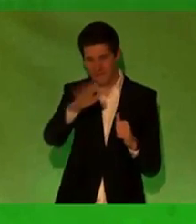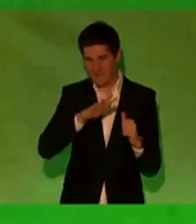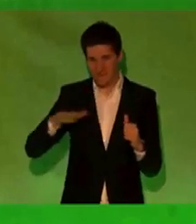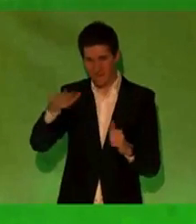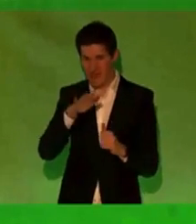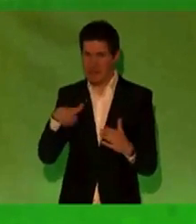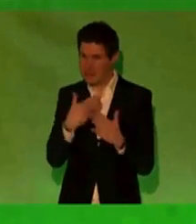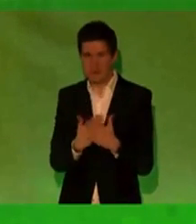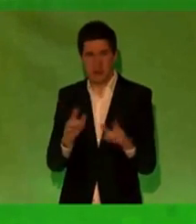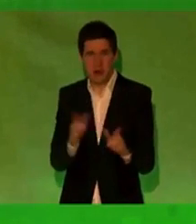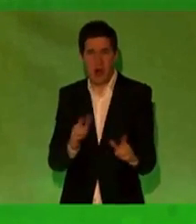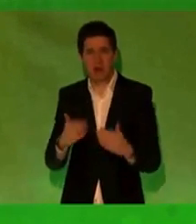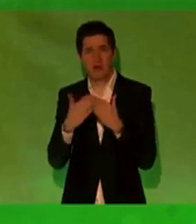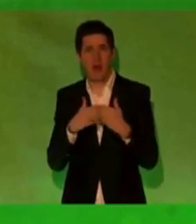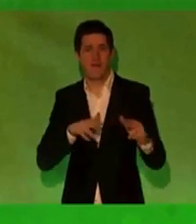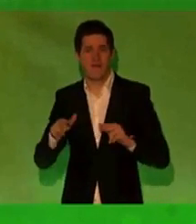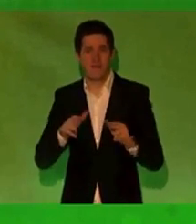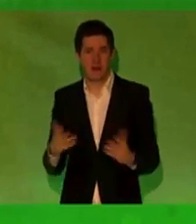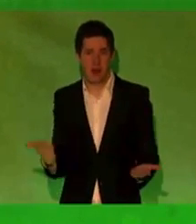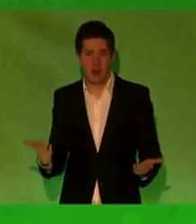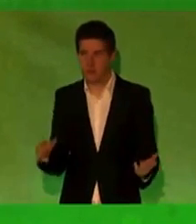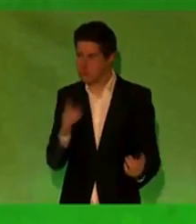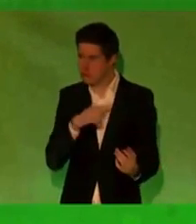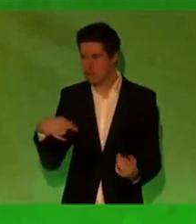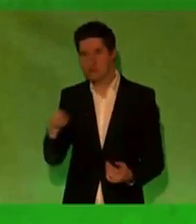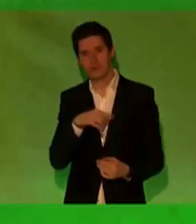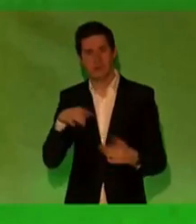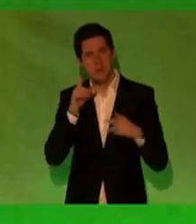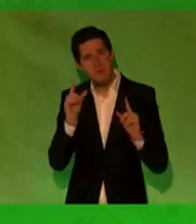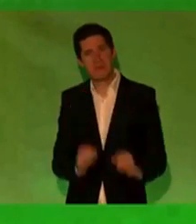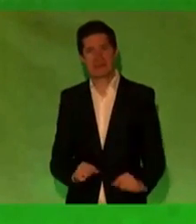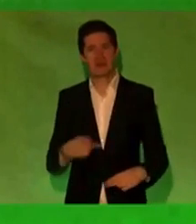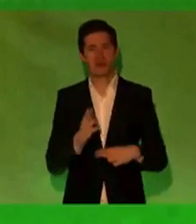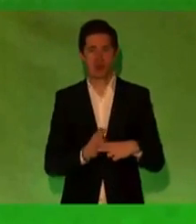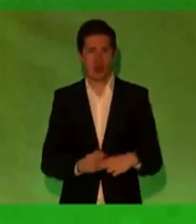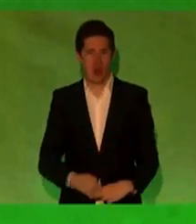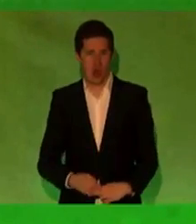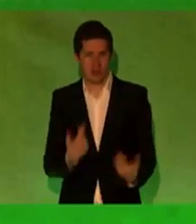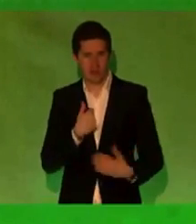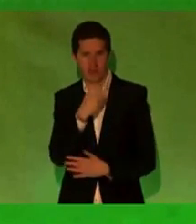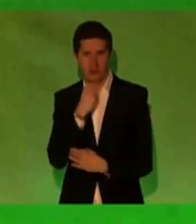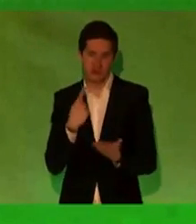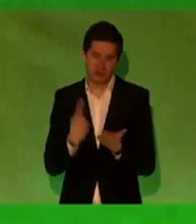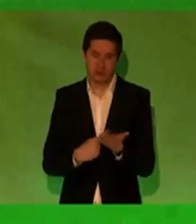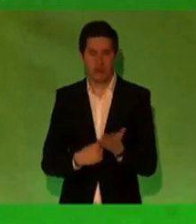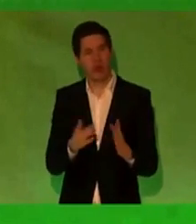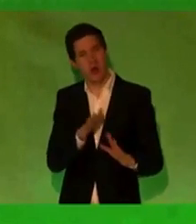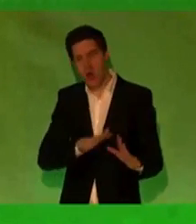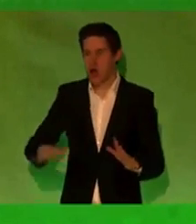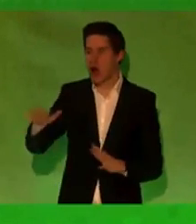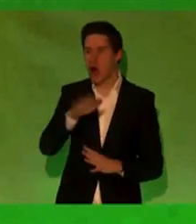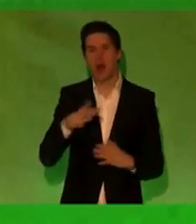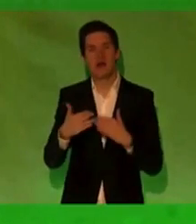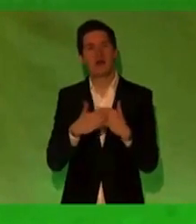unzureichenden Nahverkehr. Mindeststandard für unser Land sollte daher sein, dass alle öffentlichen